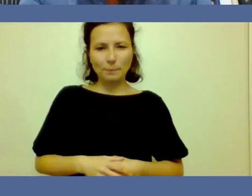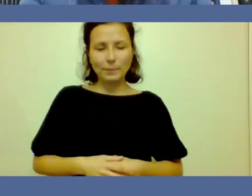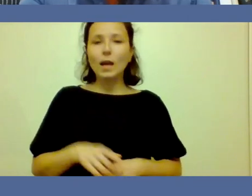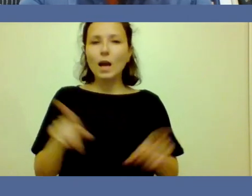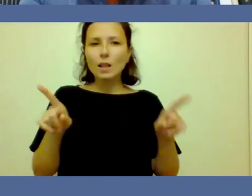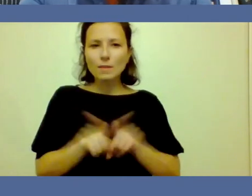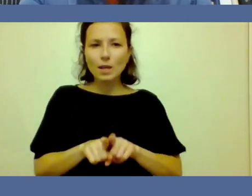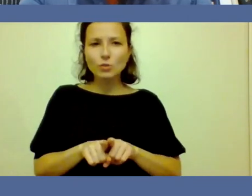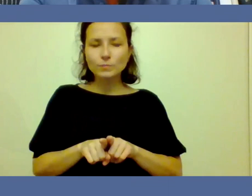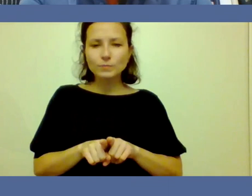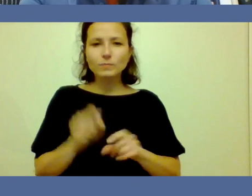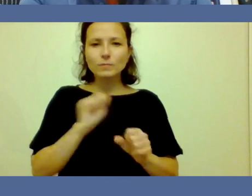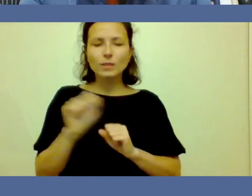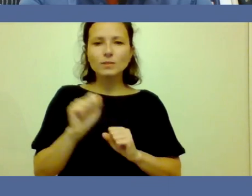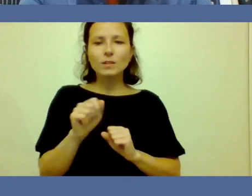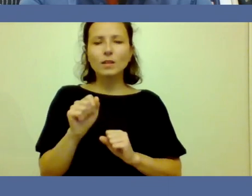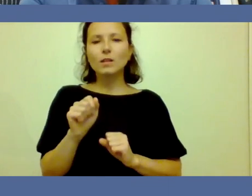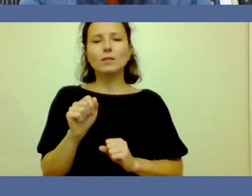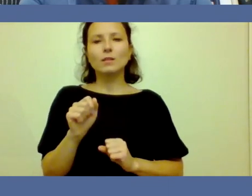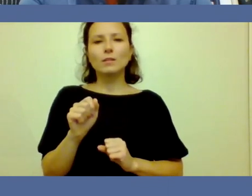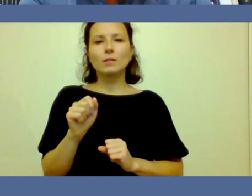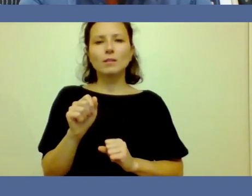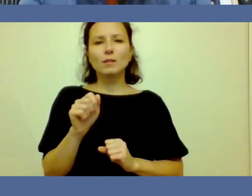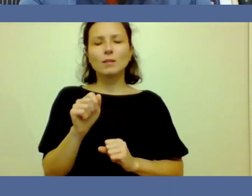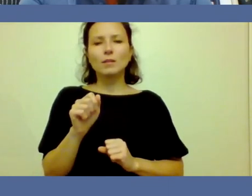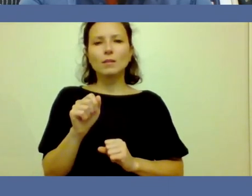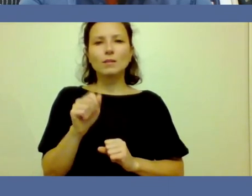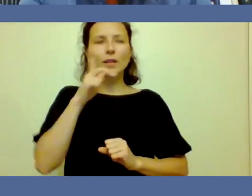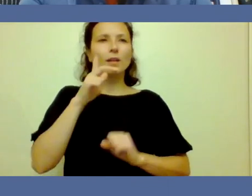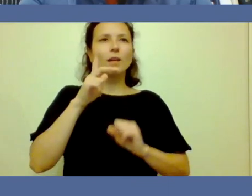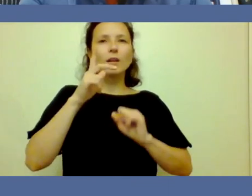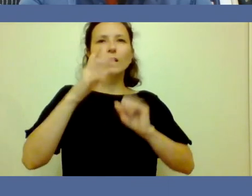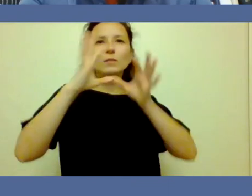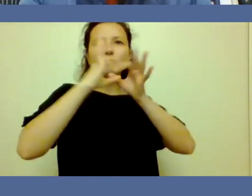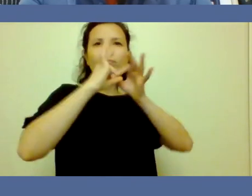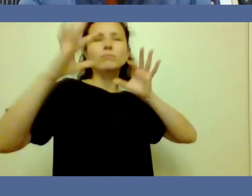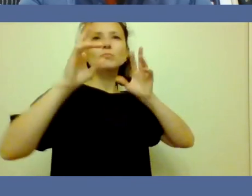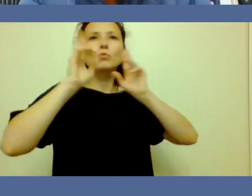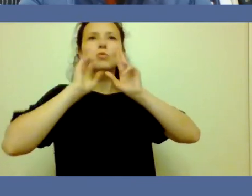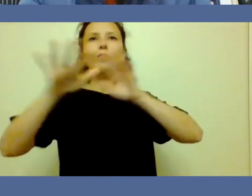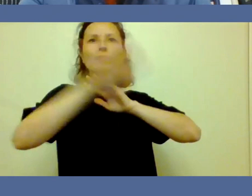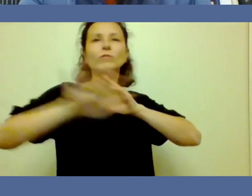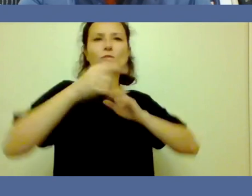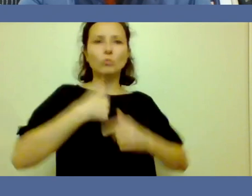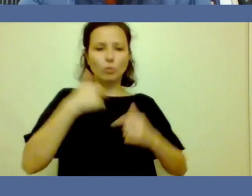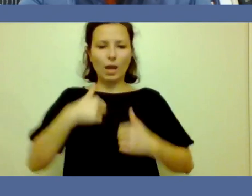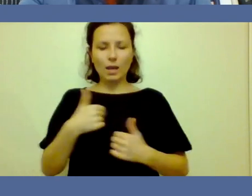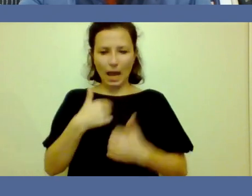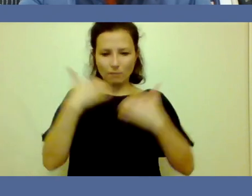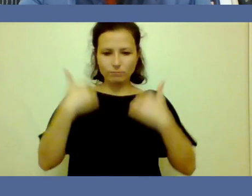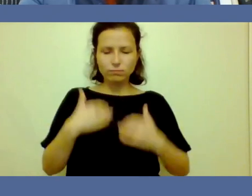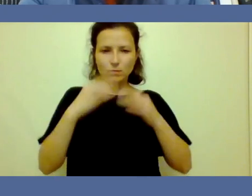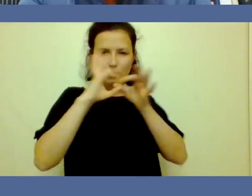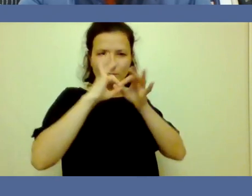myślę, taki rodzaj, bym powiedziała, odklejenia się od rzeczywistości. Odkleja się pan. Ja się odklejam, w sensie